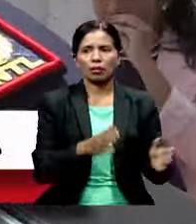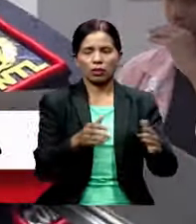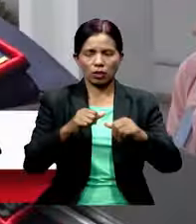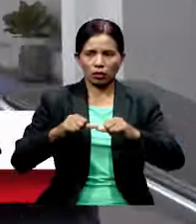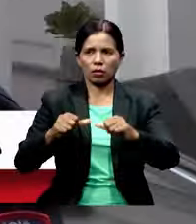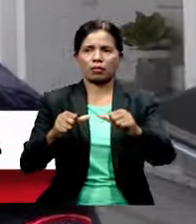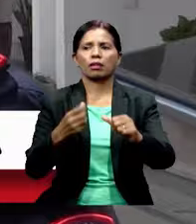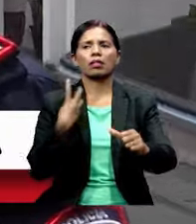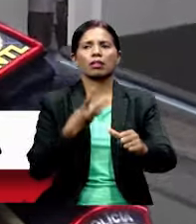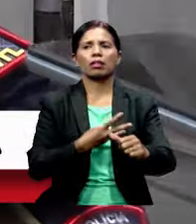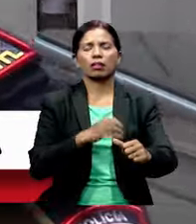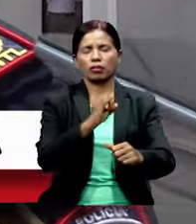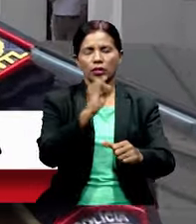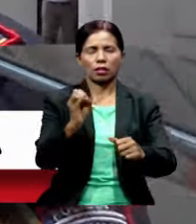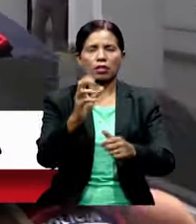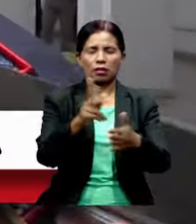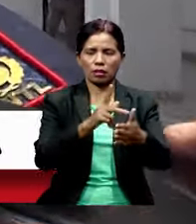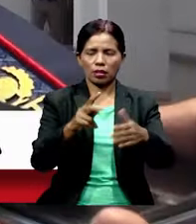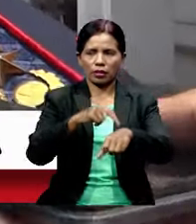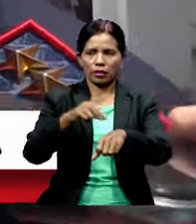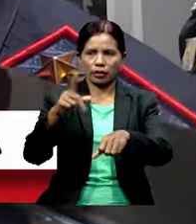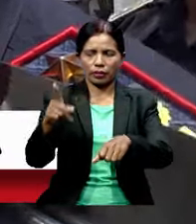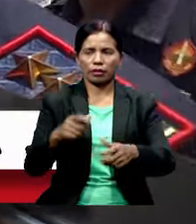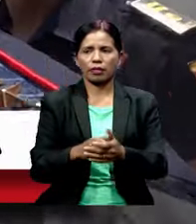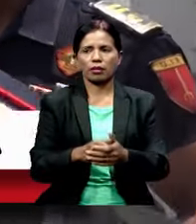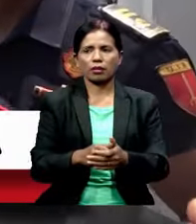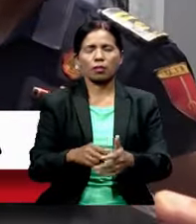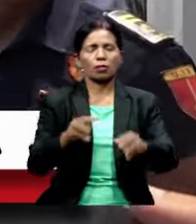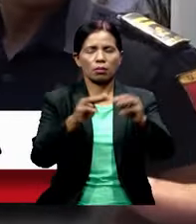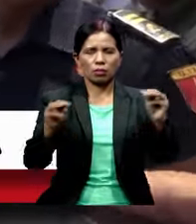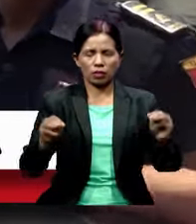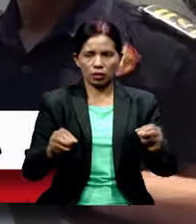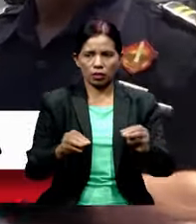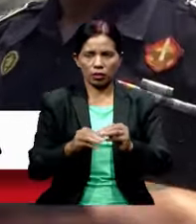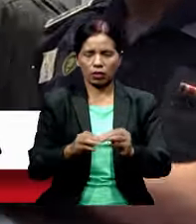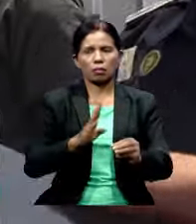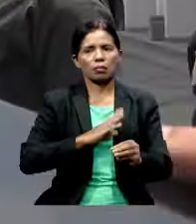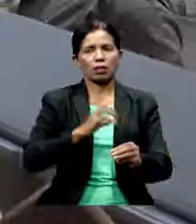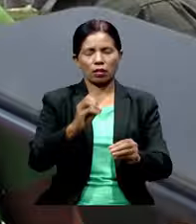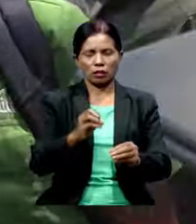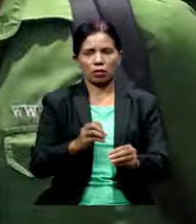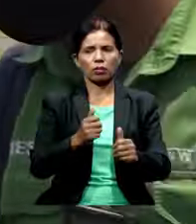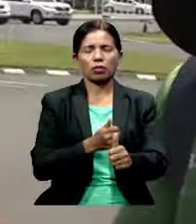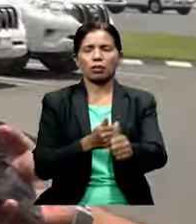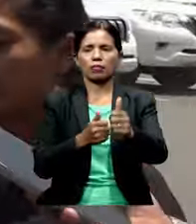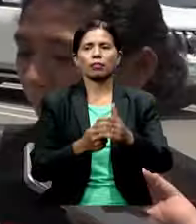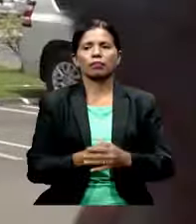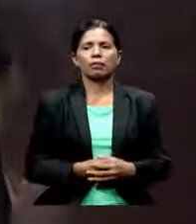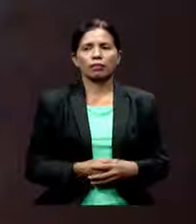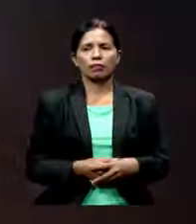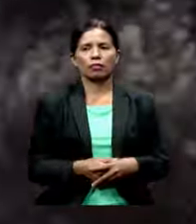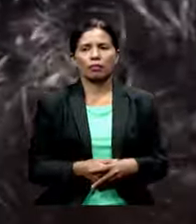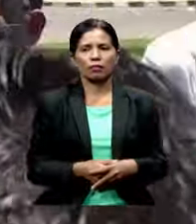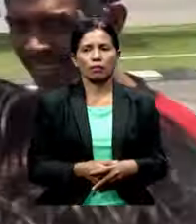proses lah hela. Itu yang parti investigasi kriminal nasional atau investigasi munisipu bawa narune lah hela. Mereka management investigasi member